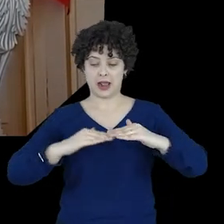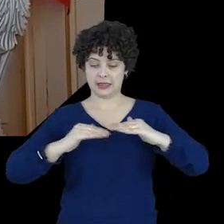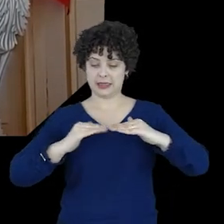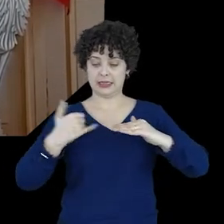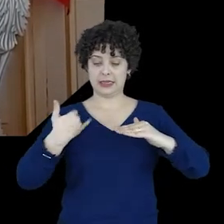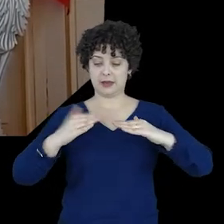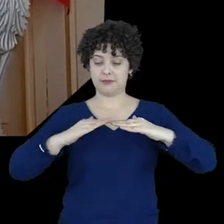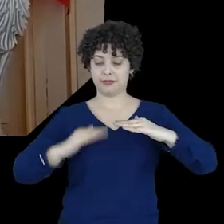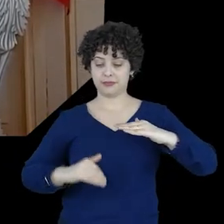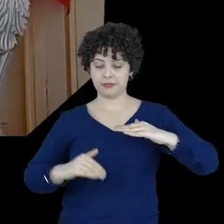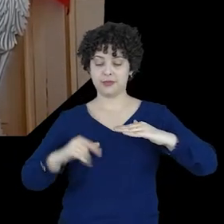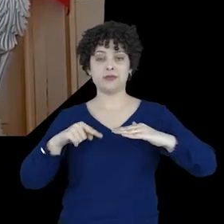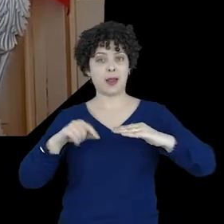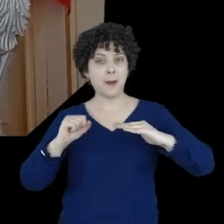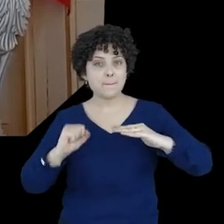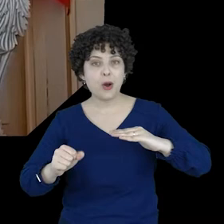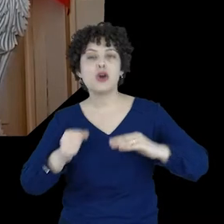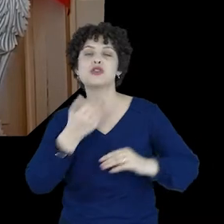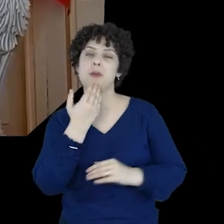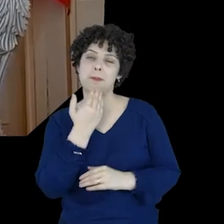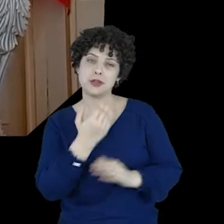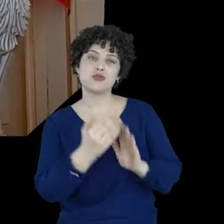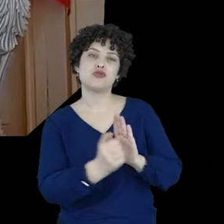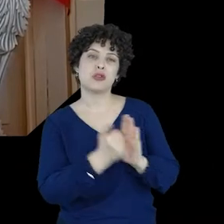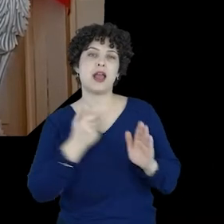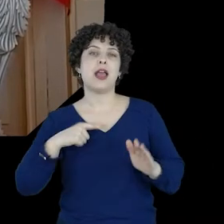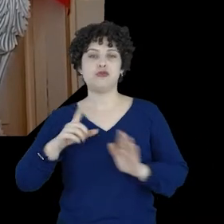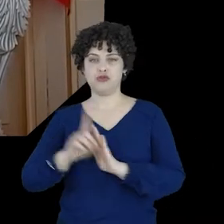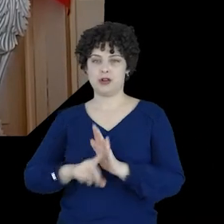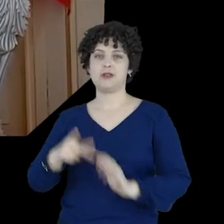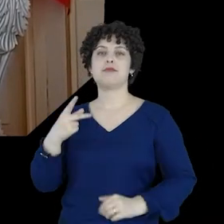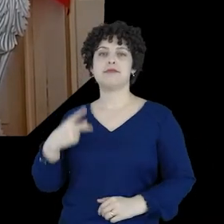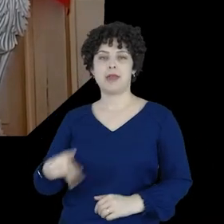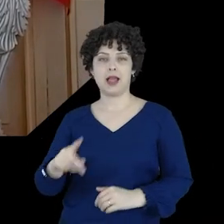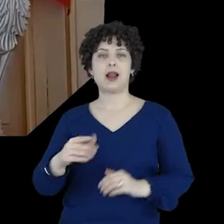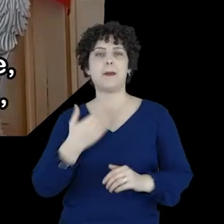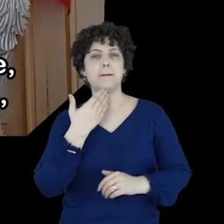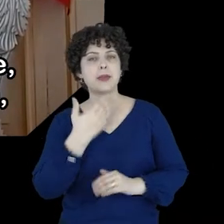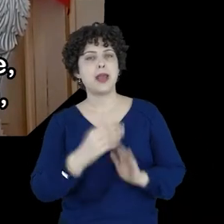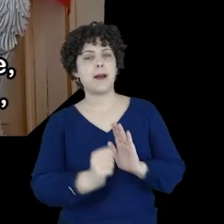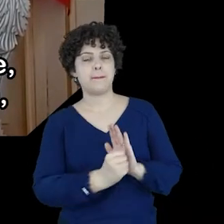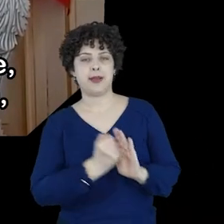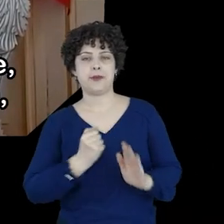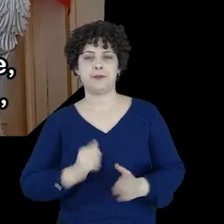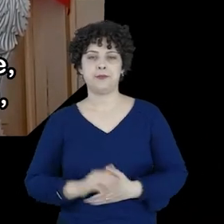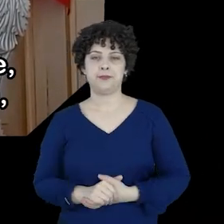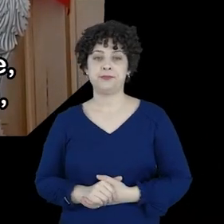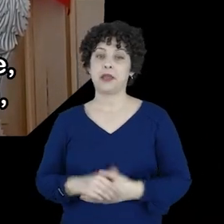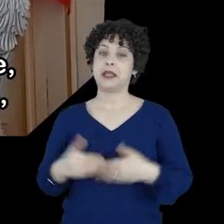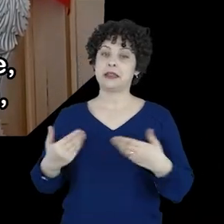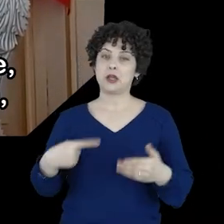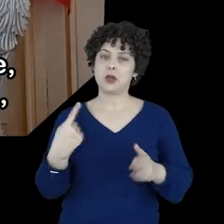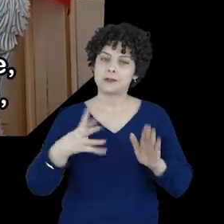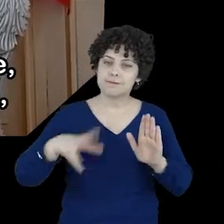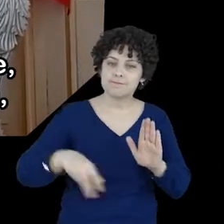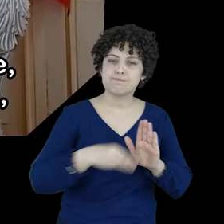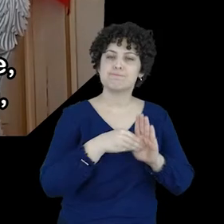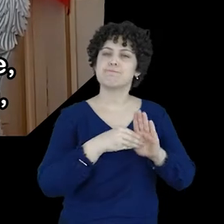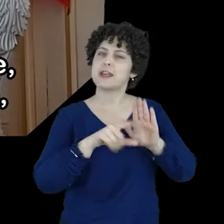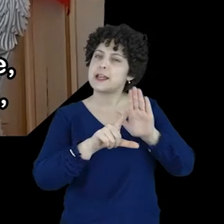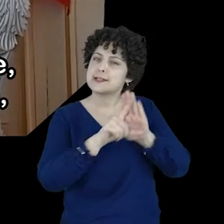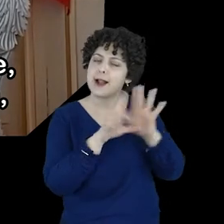pas encore atteint l'âge de l'émancipation et l'âge de la majorité. Et donc, c'est tout cela que nous avons mis dans cette